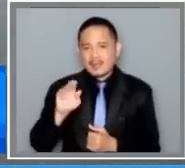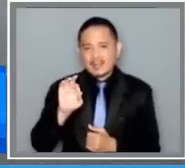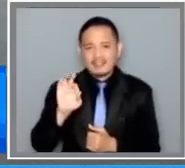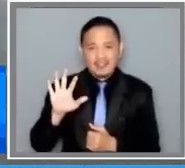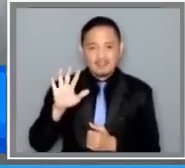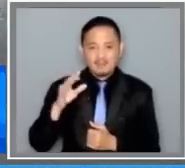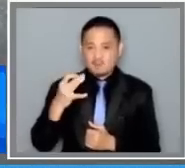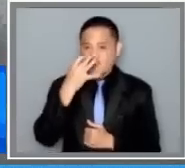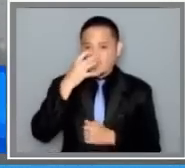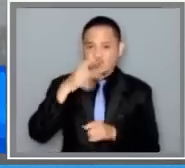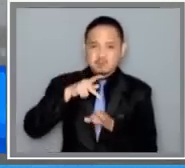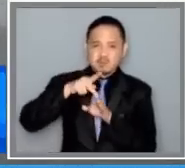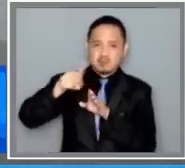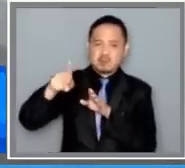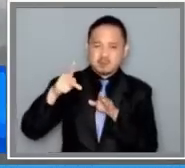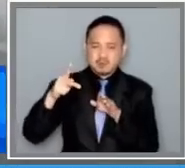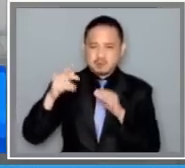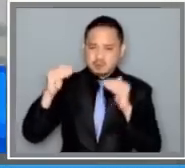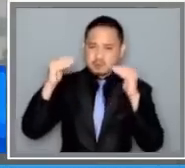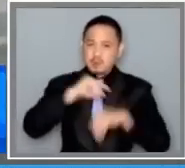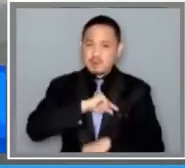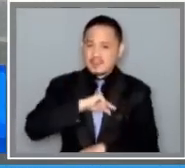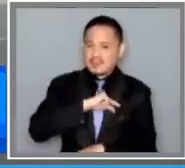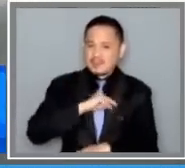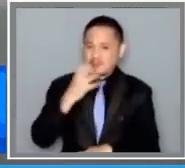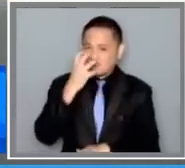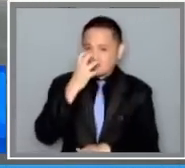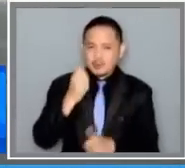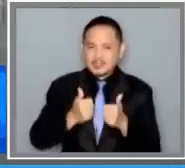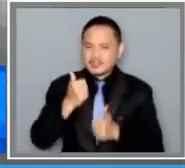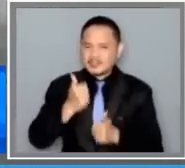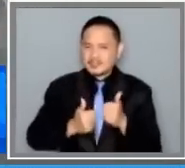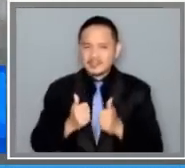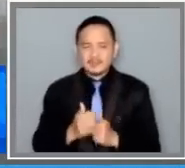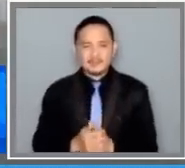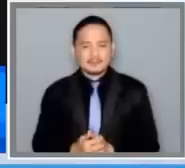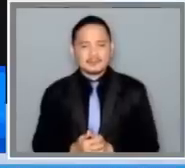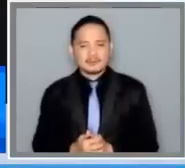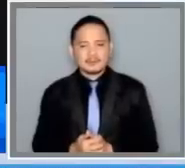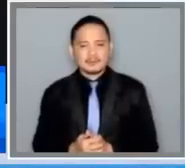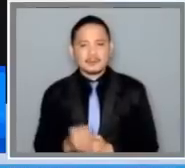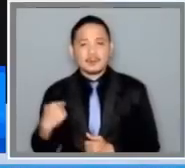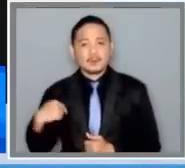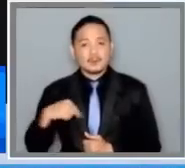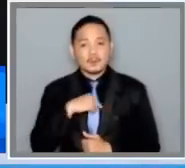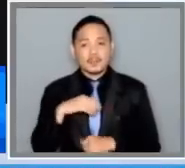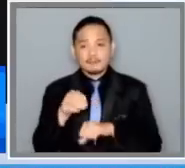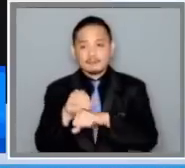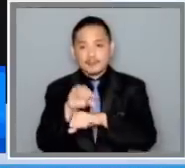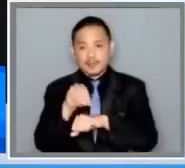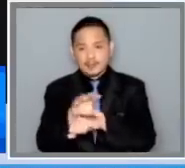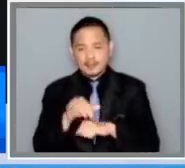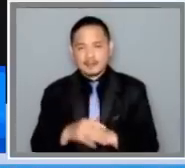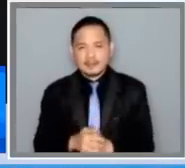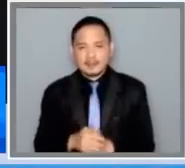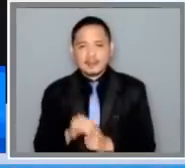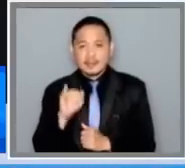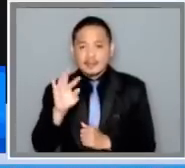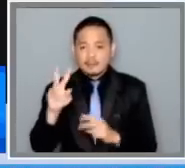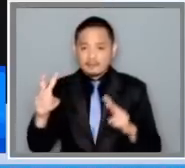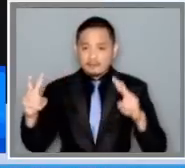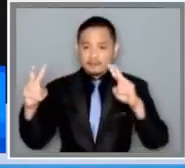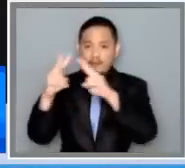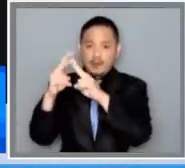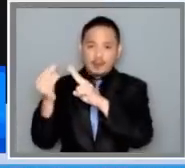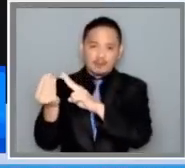sa N95. Actually, ang advice natin kapag specific na volcanic smog